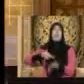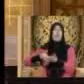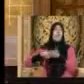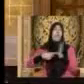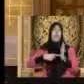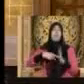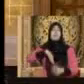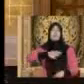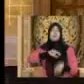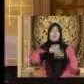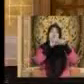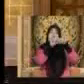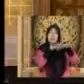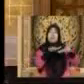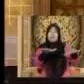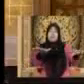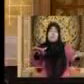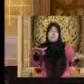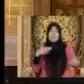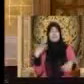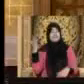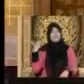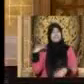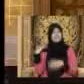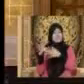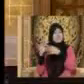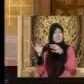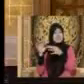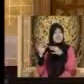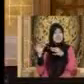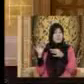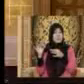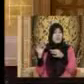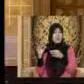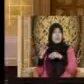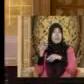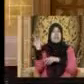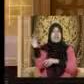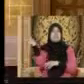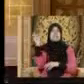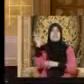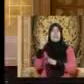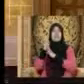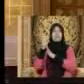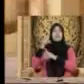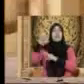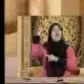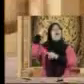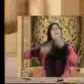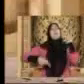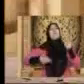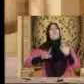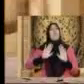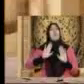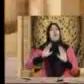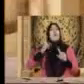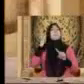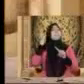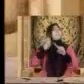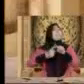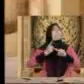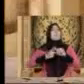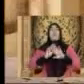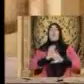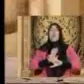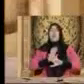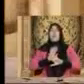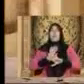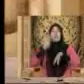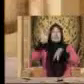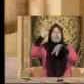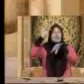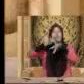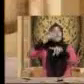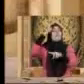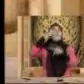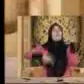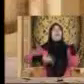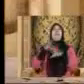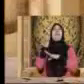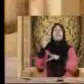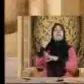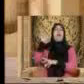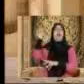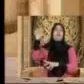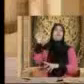عندما تحدثنا في اللقاء الماضي عن المقدسات، خط أحمر لا نتحدث أكثر من هذا، خط أحمر لا يجوز للإنسان